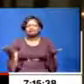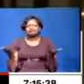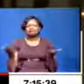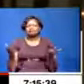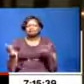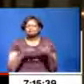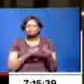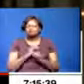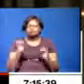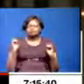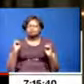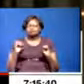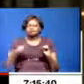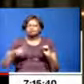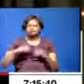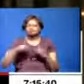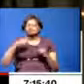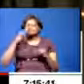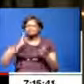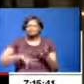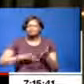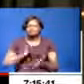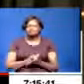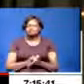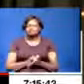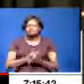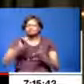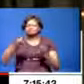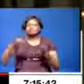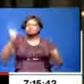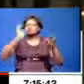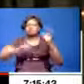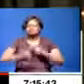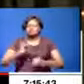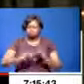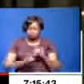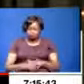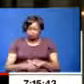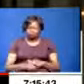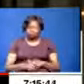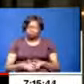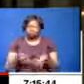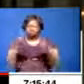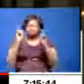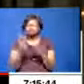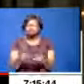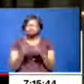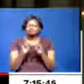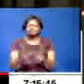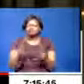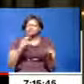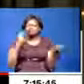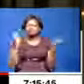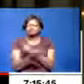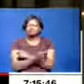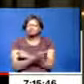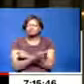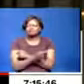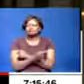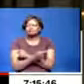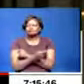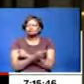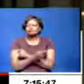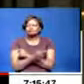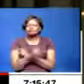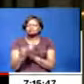Tumesema ya kwamba uchaguzi huu lazima tubadilishe mfumo